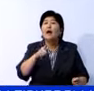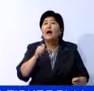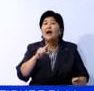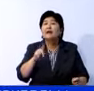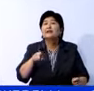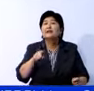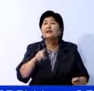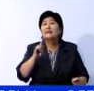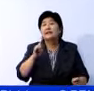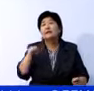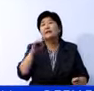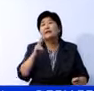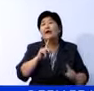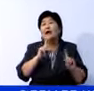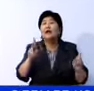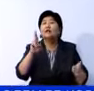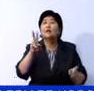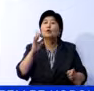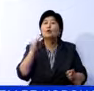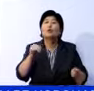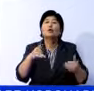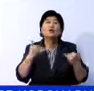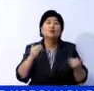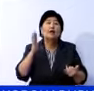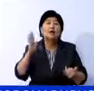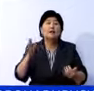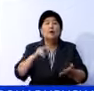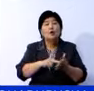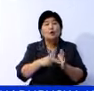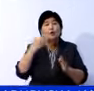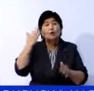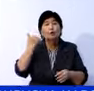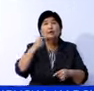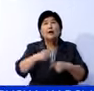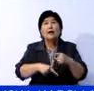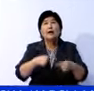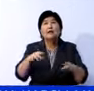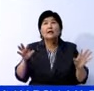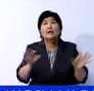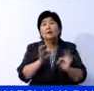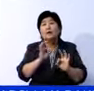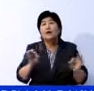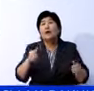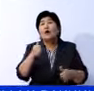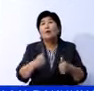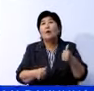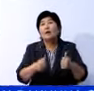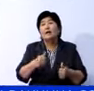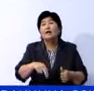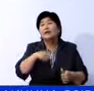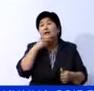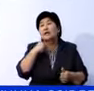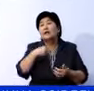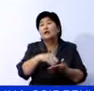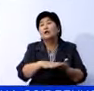Динаның ғажап күйлерін ұсынады деп жоспарлап отырмыз. Осы ғасырлар пернесі онлайн кешілер байқауын жіті назарда